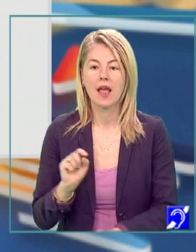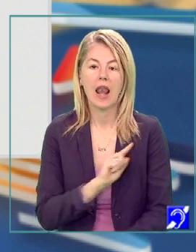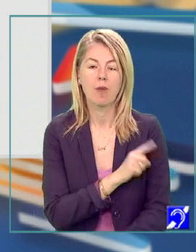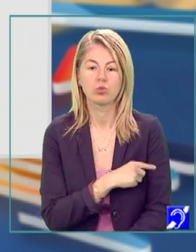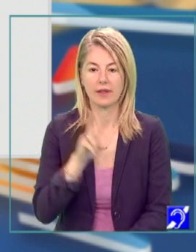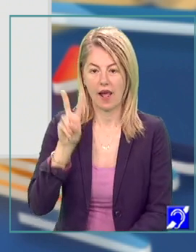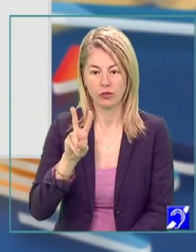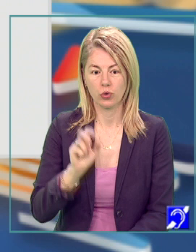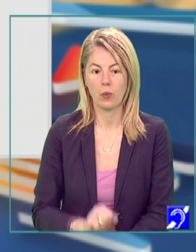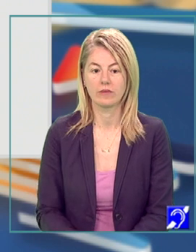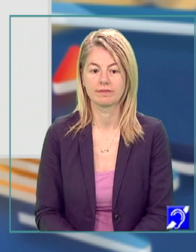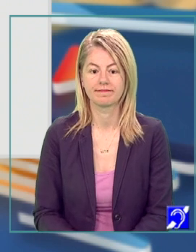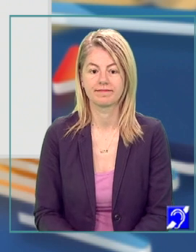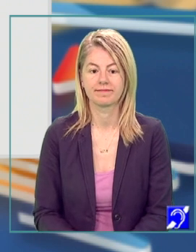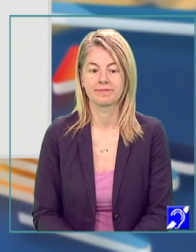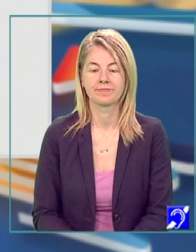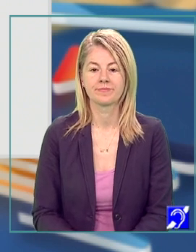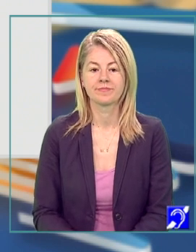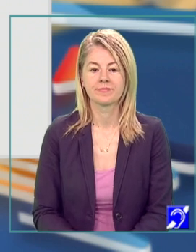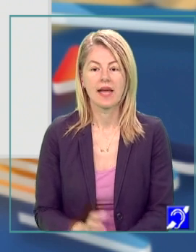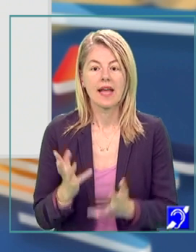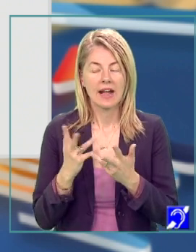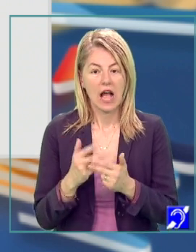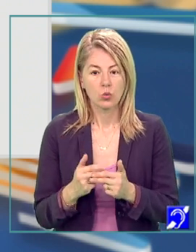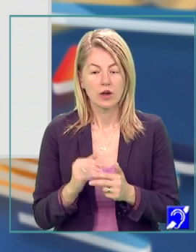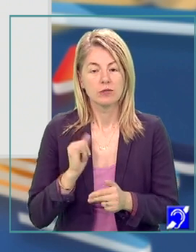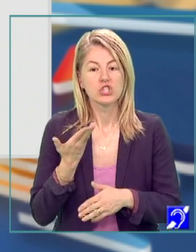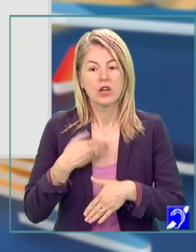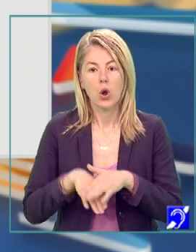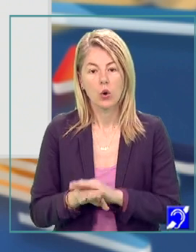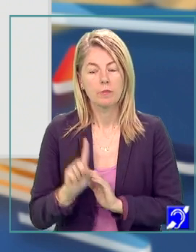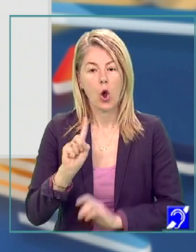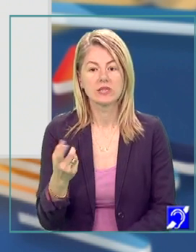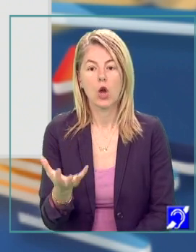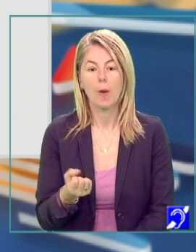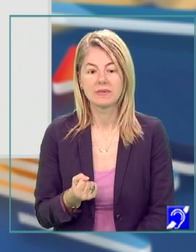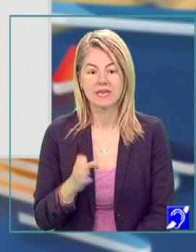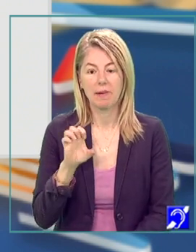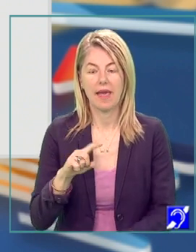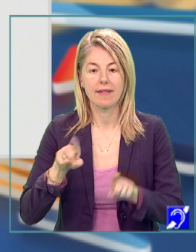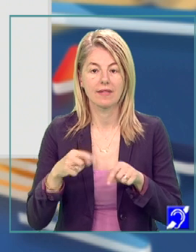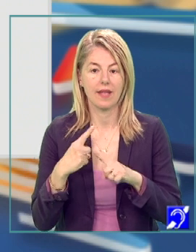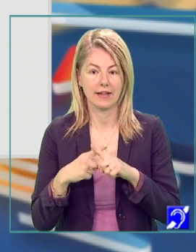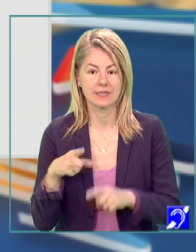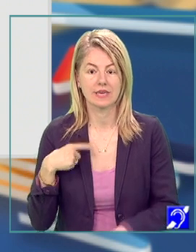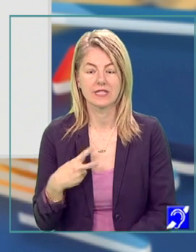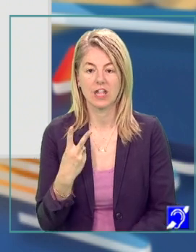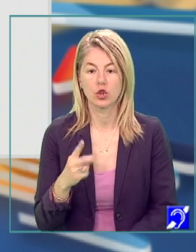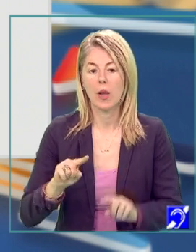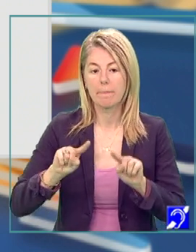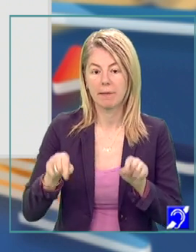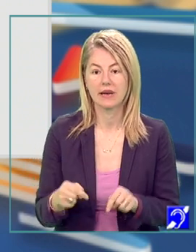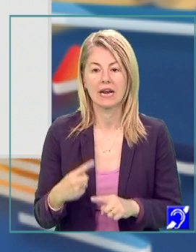Calculăm cât face X plus 3 totul la pătrat și îl înlocuim. O să obținem E de X este egal cu 2 pe